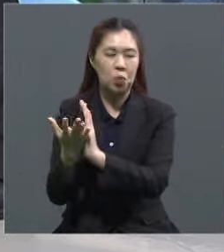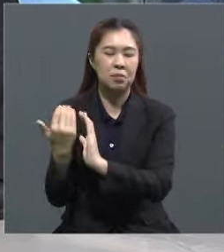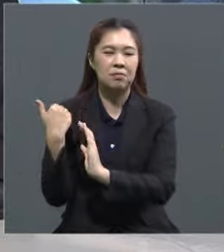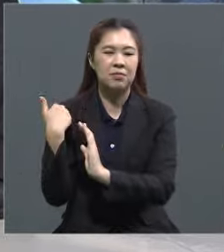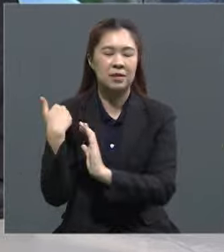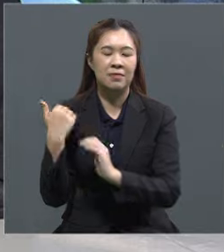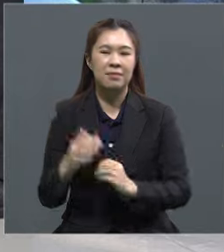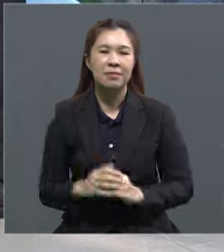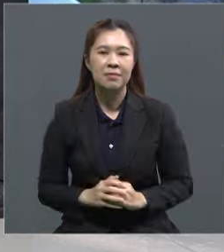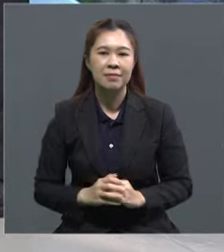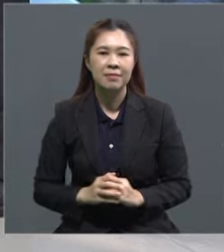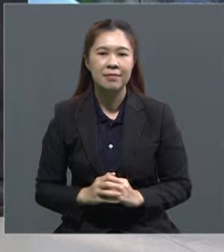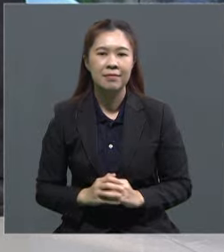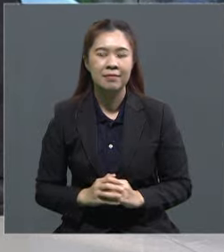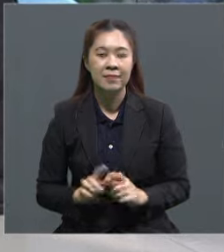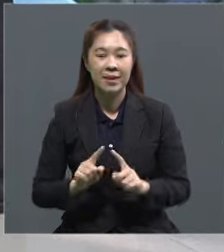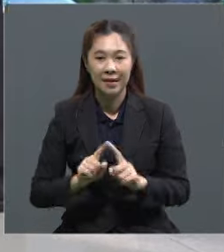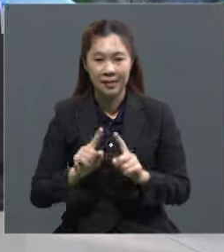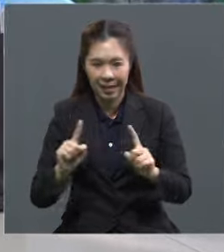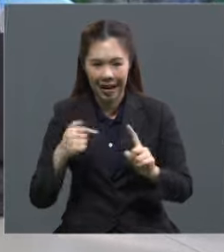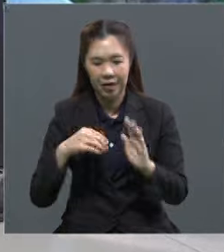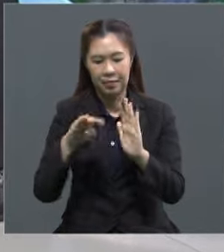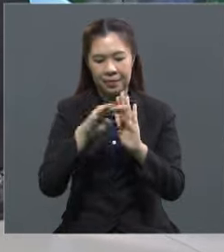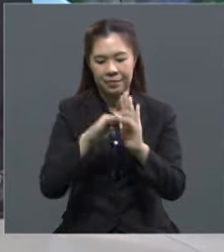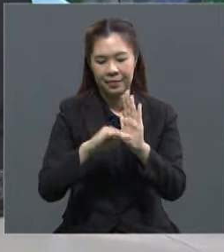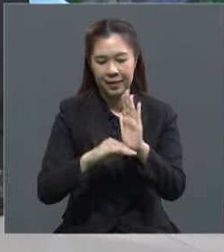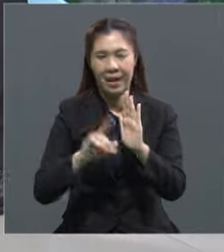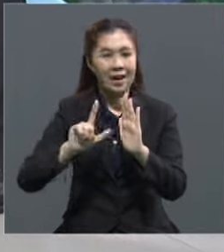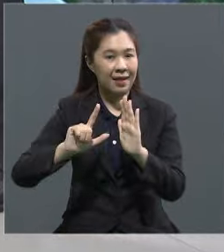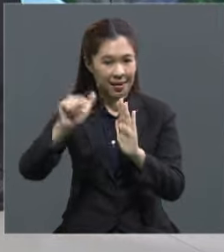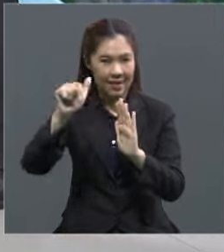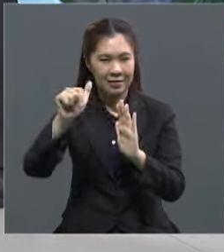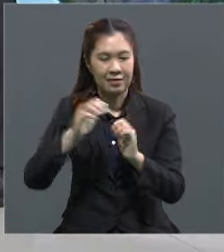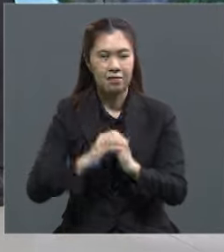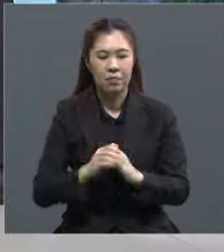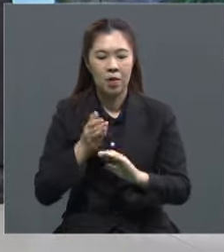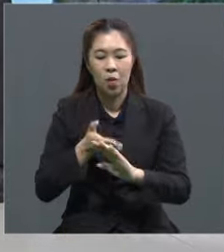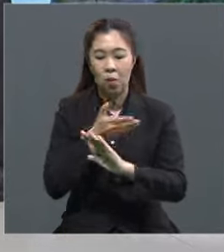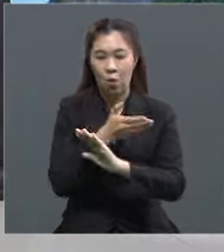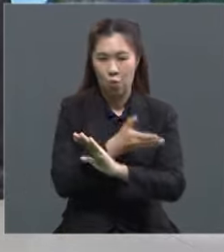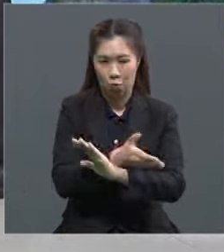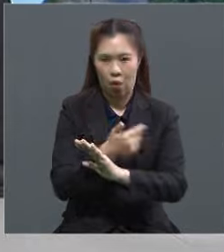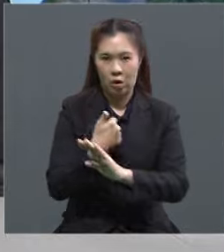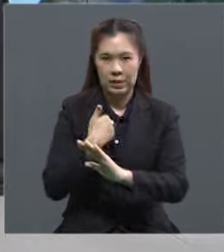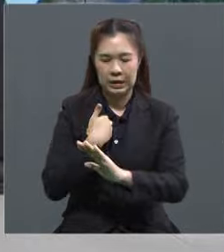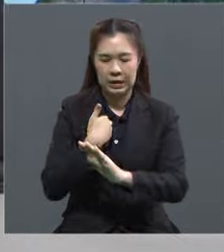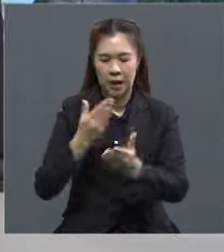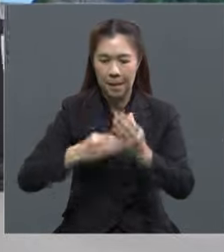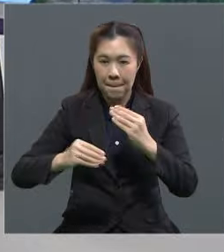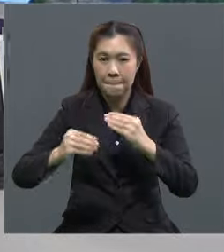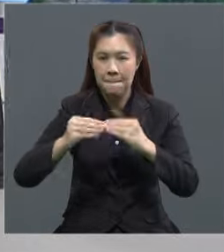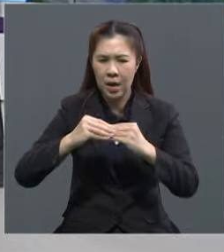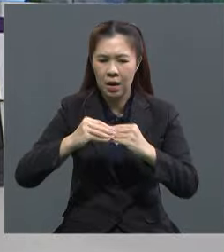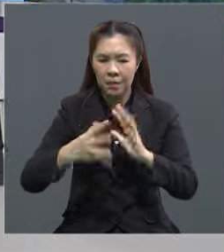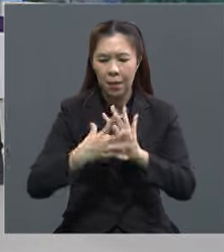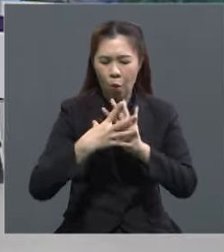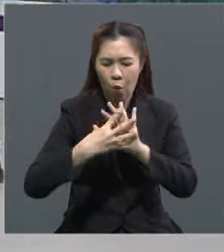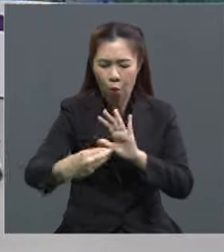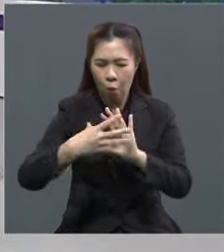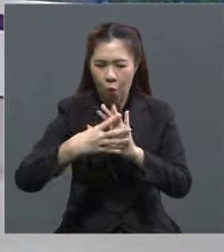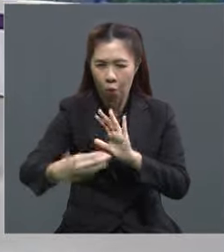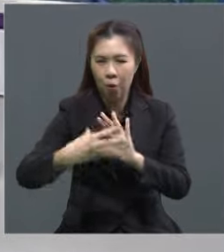แต่อย่างไรก็ตามครับก็เป็นเงื่อนไขเป็นหลักเกณฑ์นะครับว่าก่อนที่กรมชลประทานจะเพิ่มการระบายน้ำหรืออย่างไร